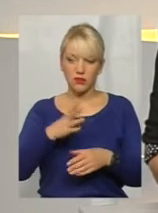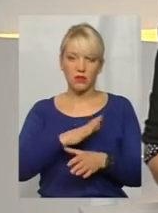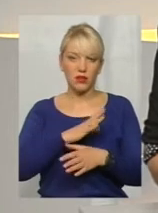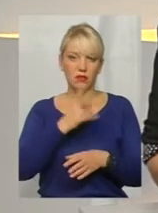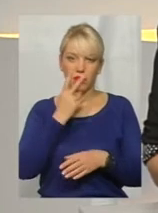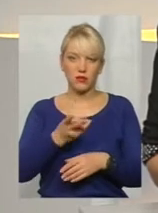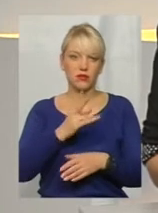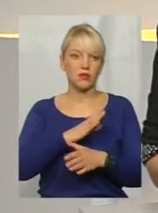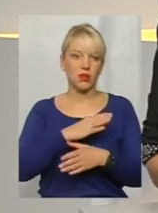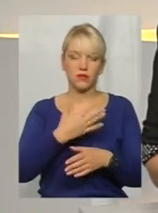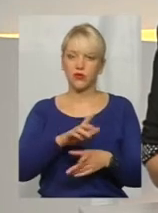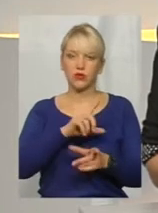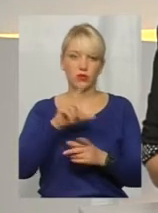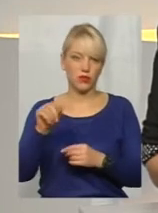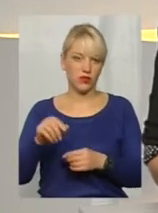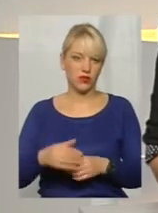ми можемо звідти їхати.